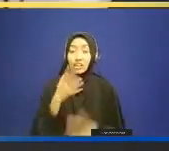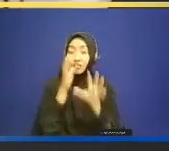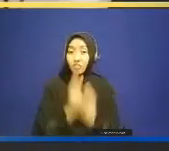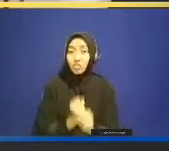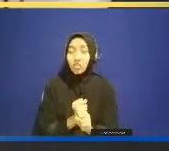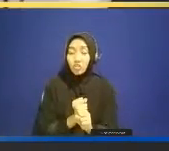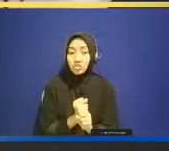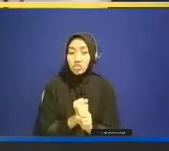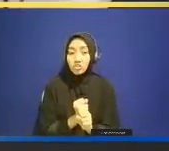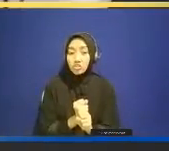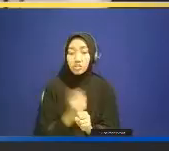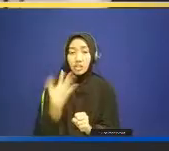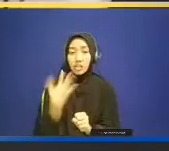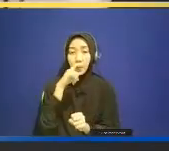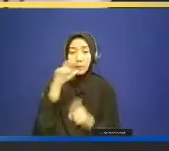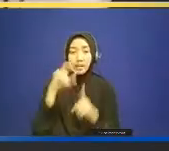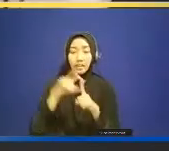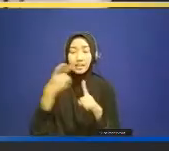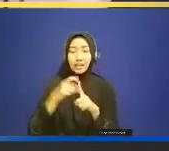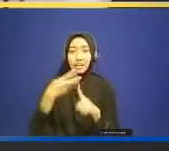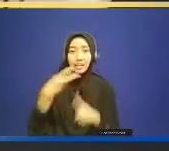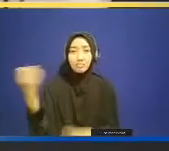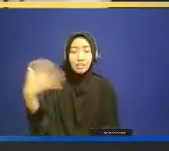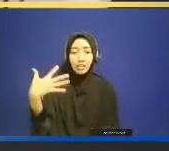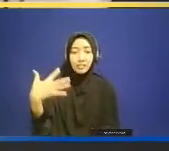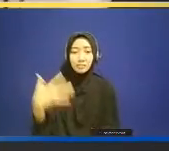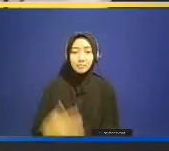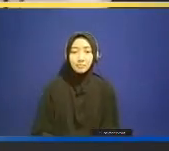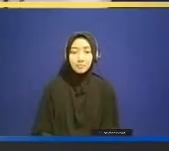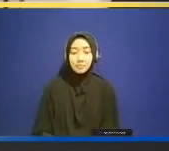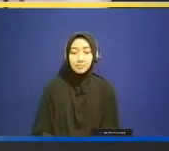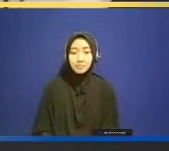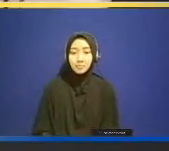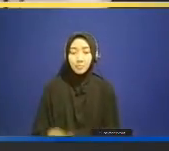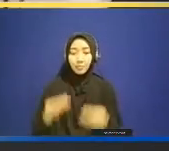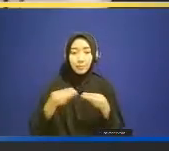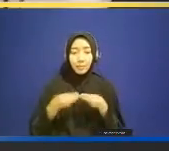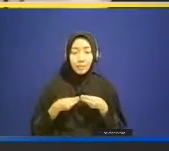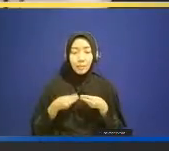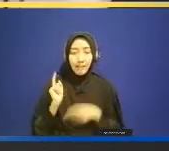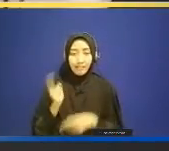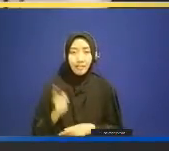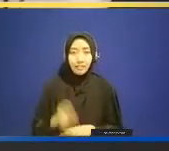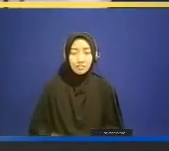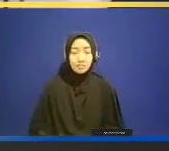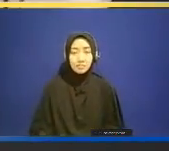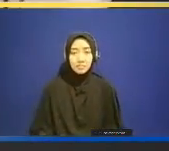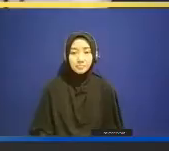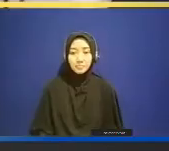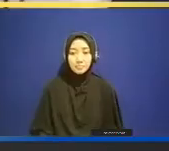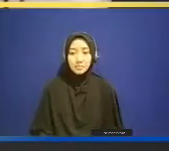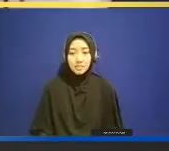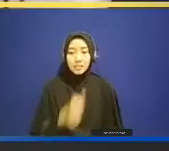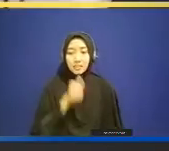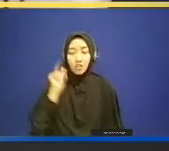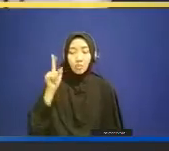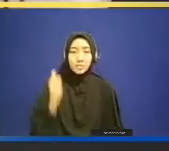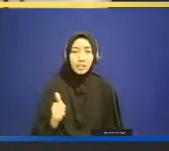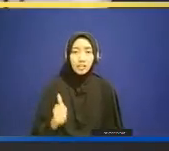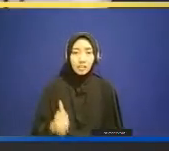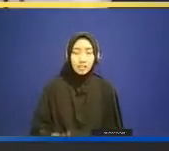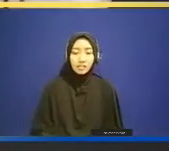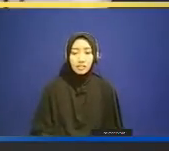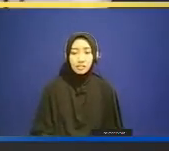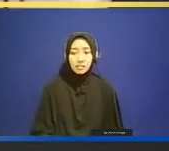fokus peti yang Pak Dede katakan tadi pendapat apa pelit penerimaannya ada kok Iya Insyaallah bisa